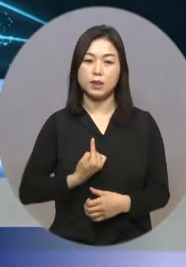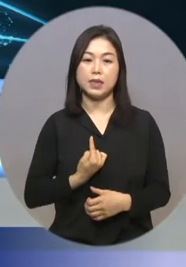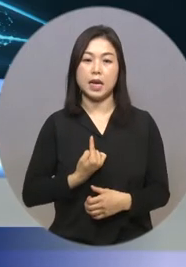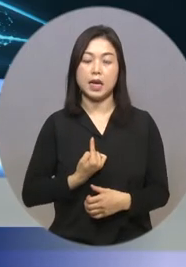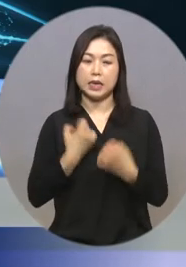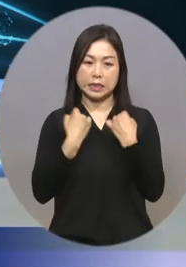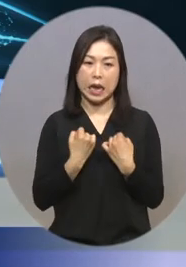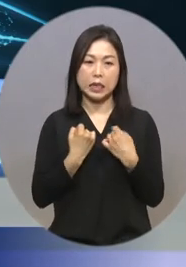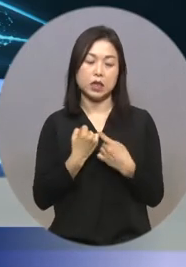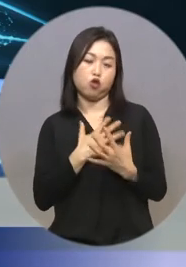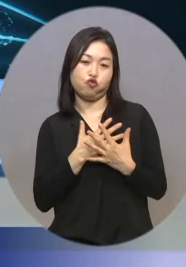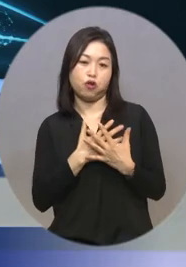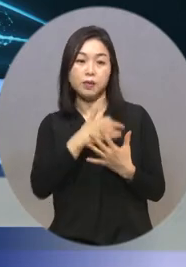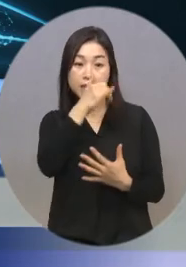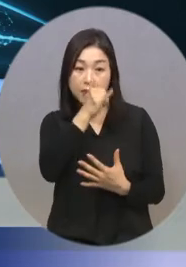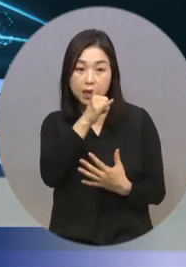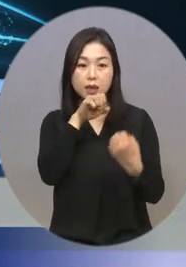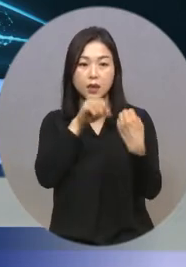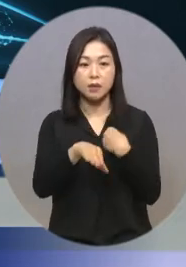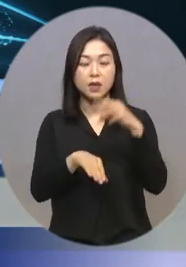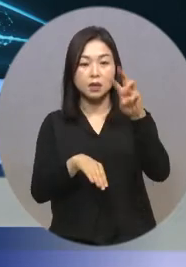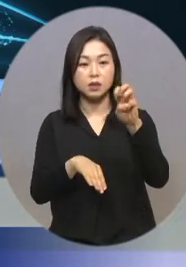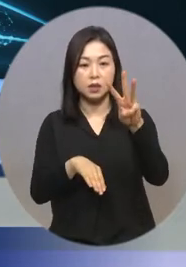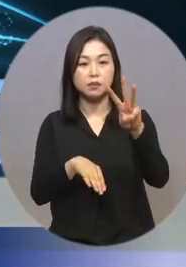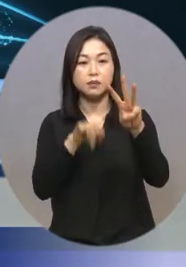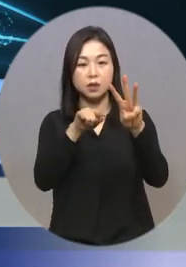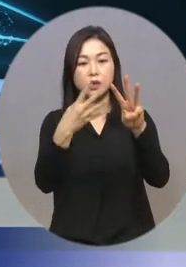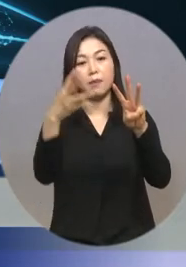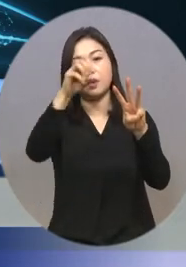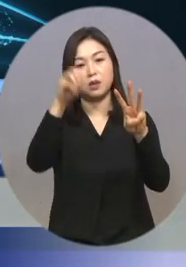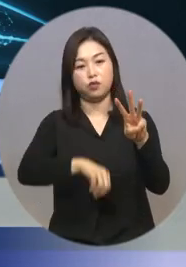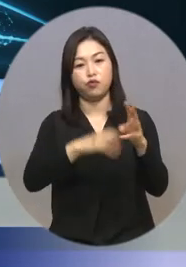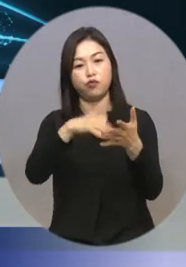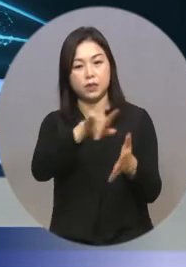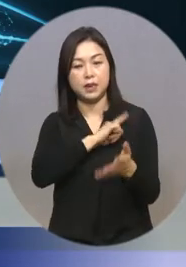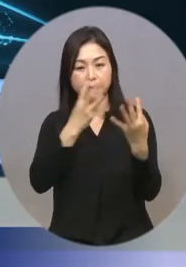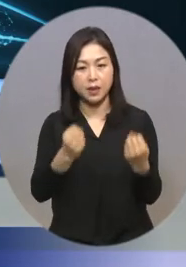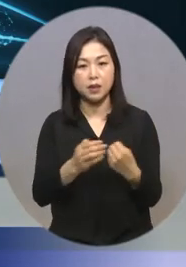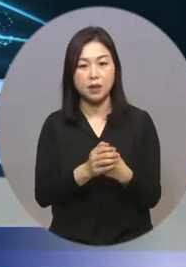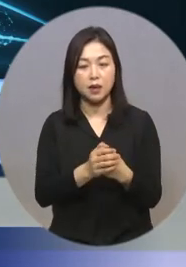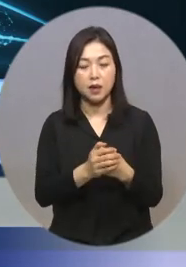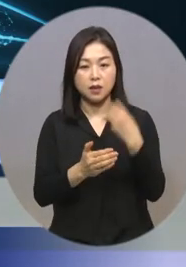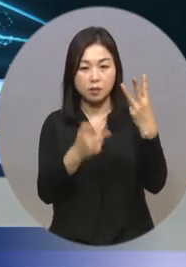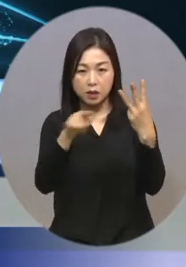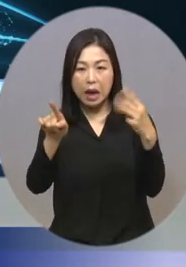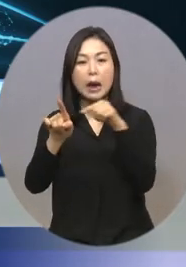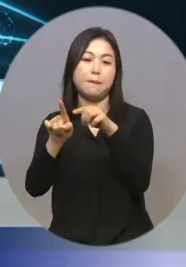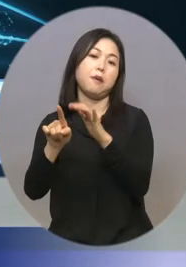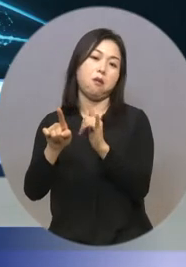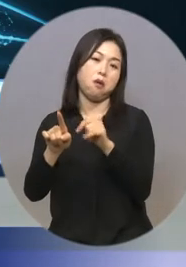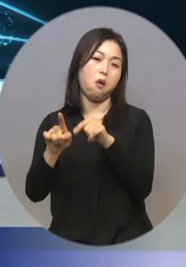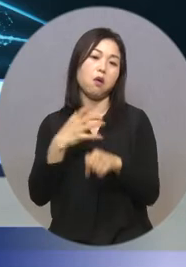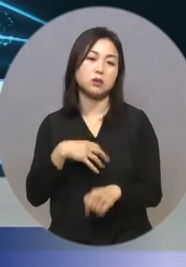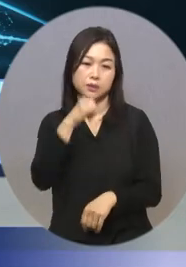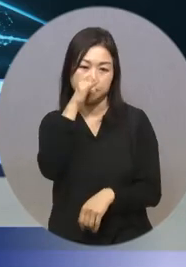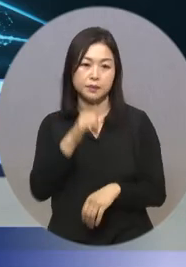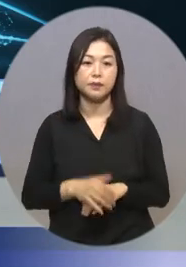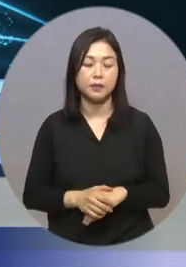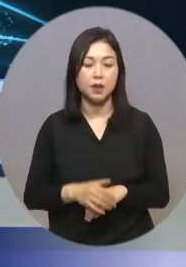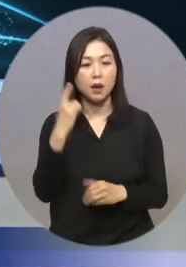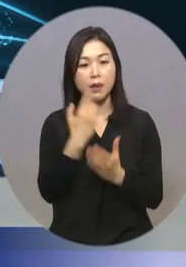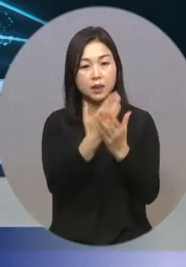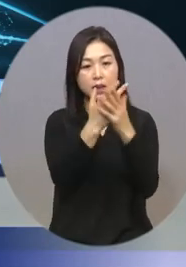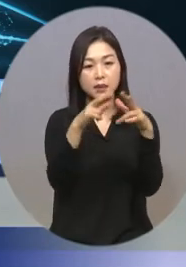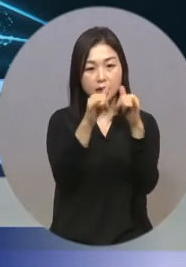두려움에 대한 답변이 33.4% 로 가장 많았습니다 3명 중 1명 꼴인 데요 이 발달장애의 가족